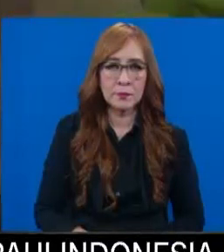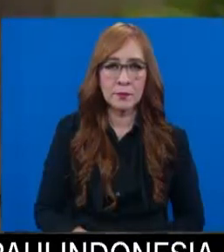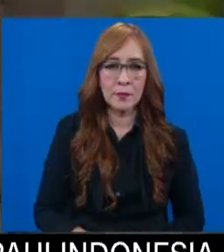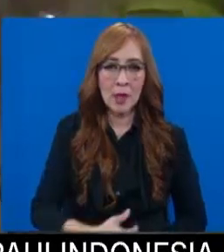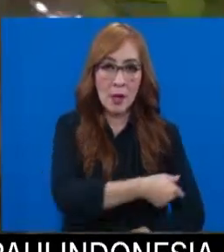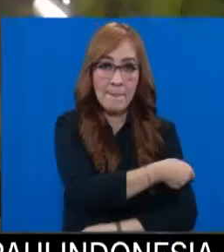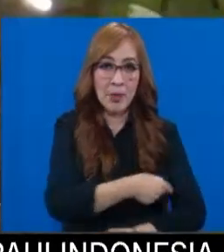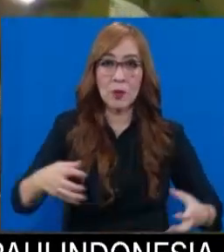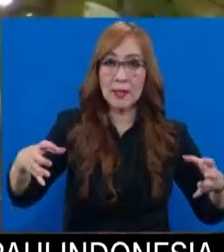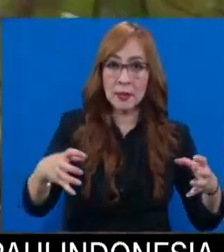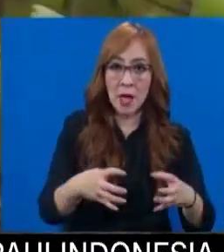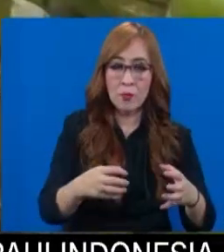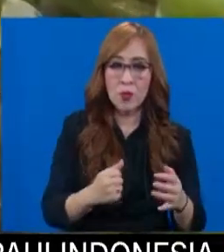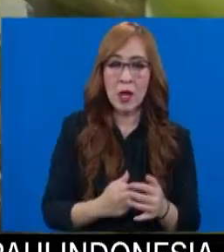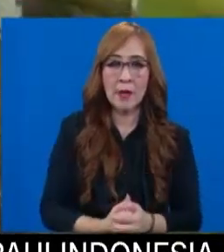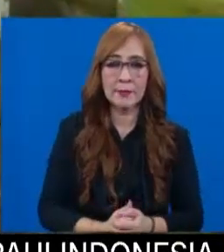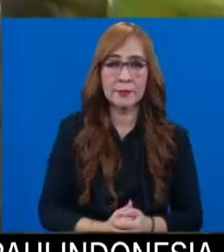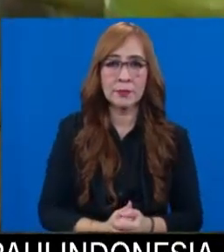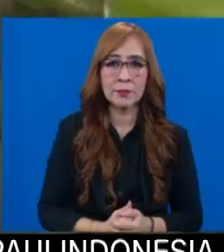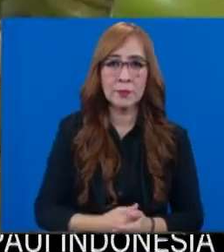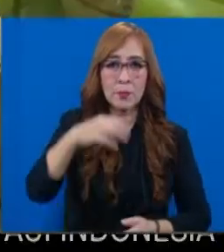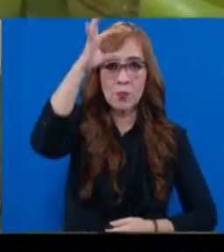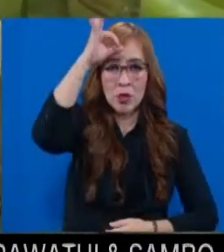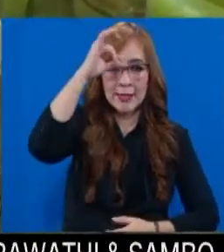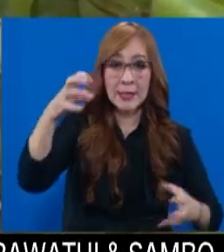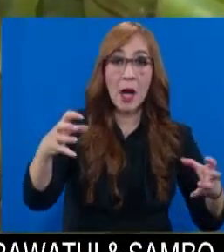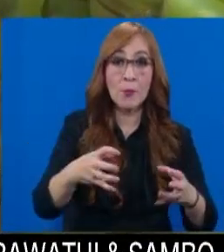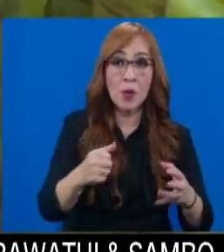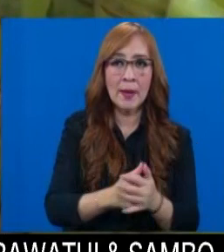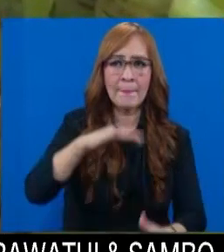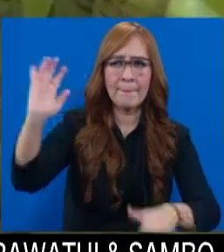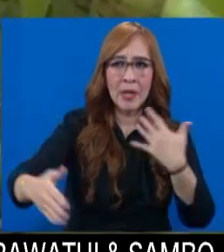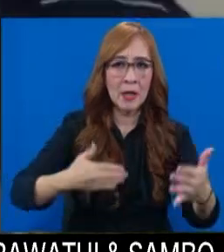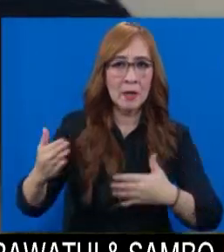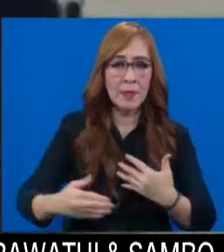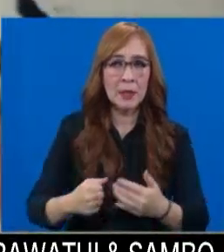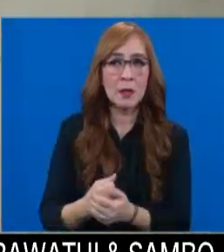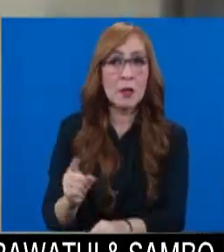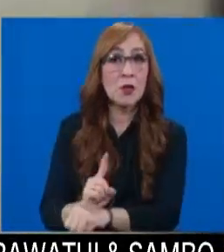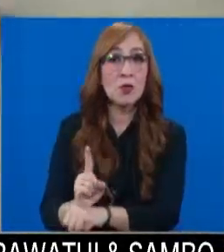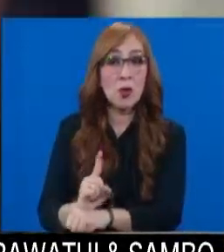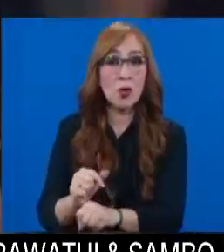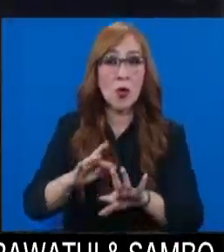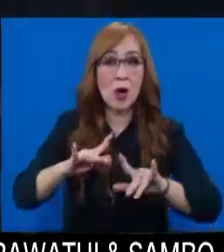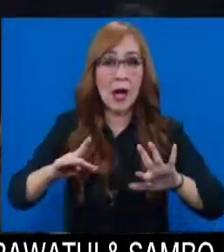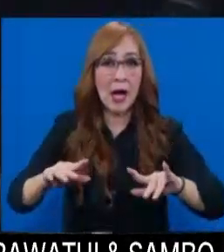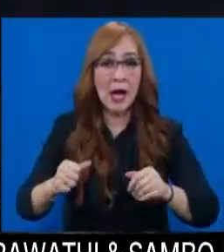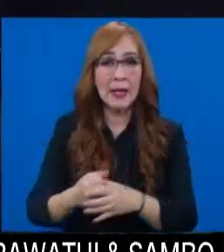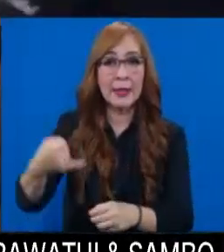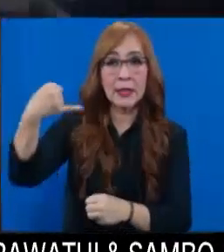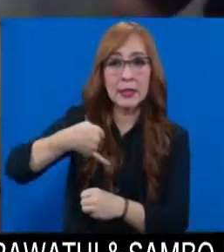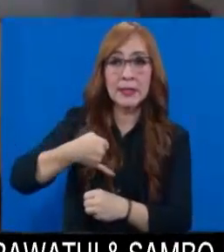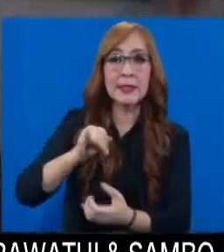Aparat gabungan Polsek Pamulang dan Polres Tangerang Selatan menggerebek sebuah toko air isi ulang yang dijadikan tempat pengoplosan gas